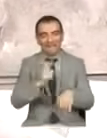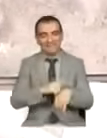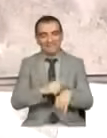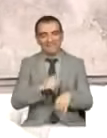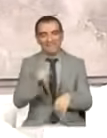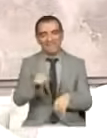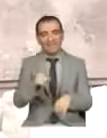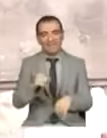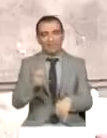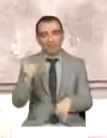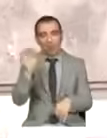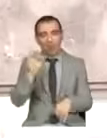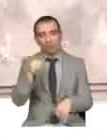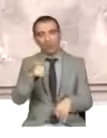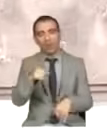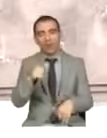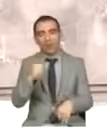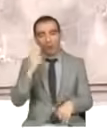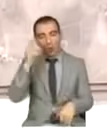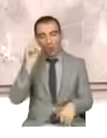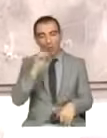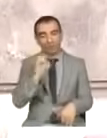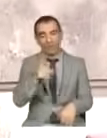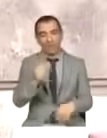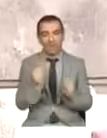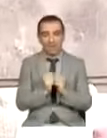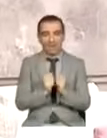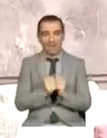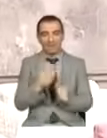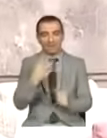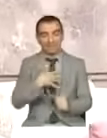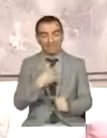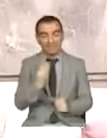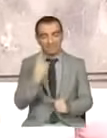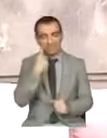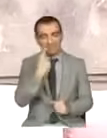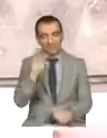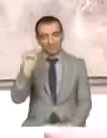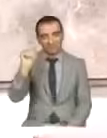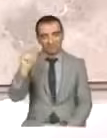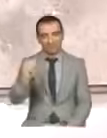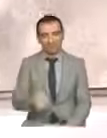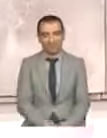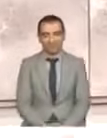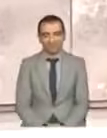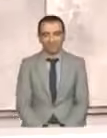aynı saatte Osman Egin hocamla buradayız. Kendinize çok çok iyi bakın. Allah'a emanet olun. Allah'a ısmarladık.